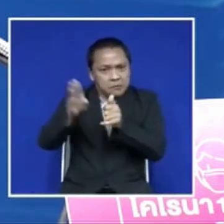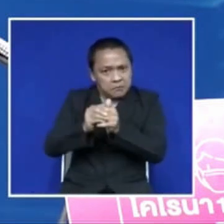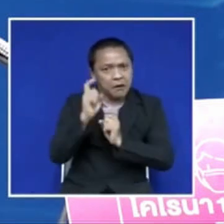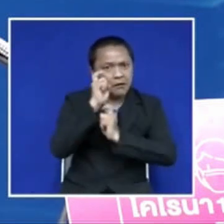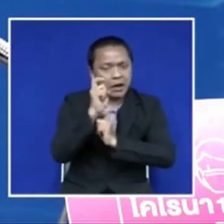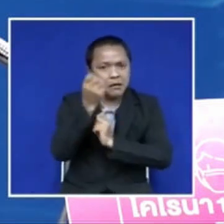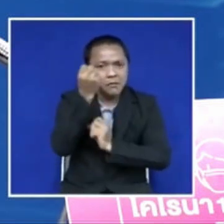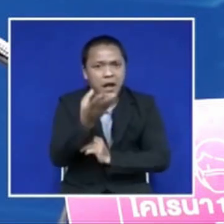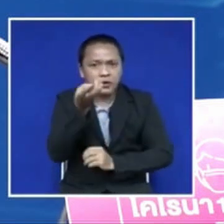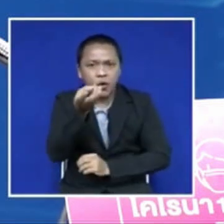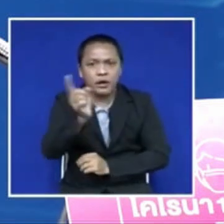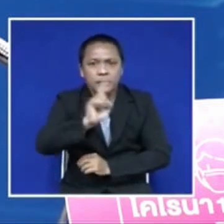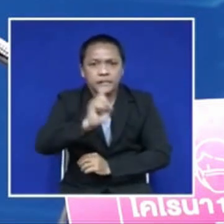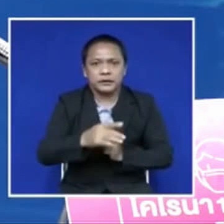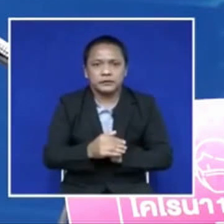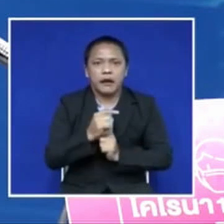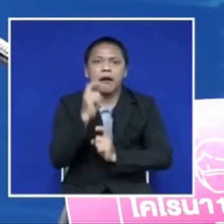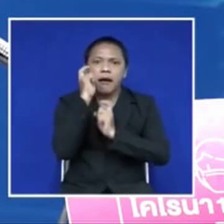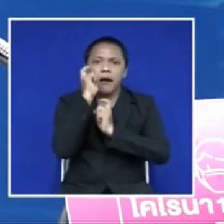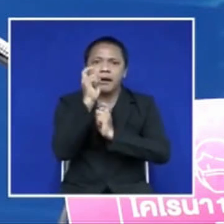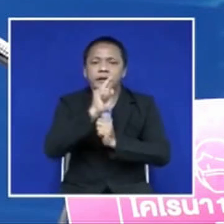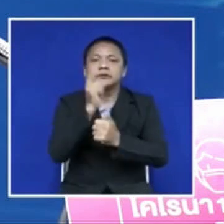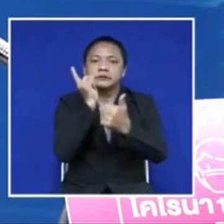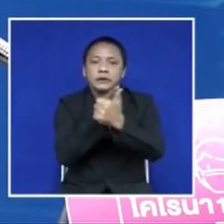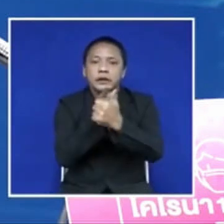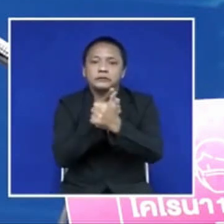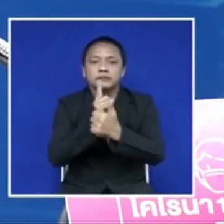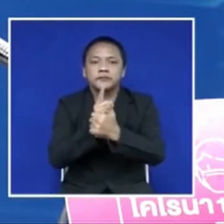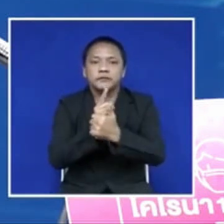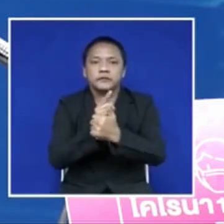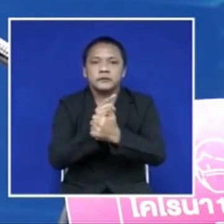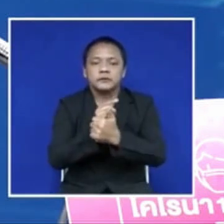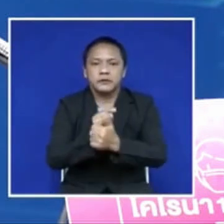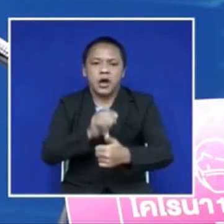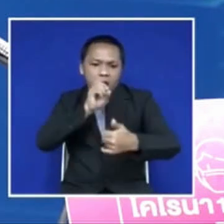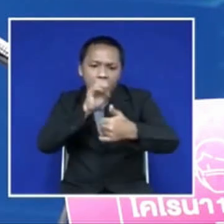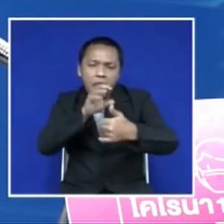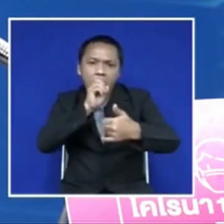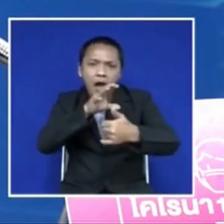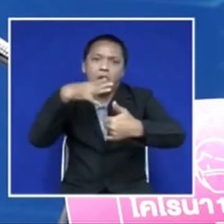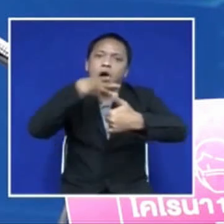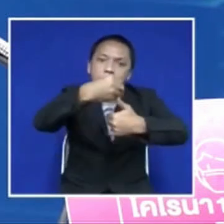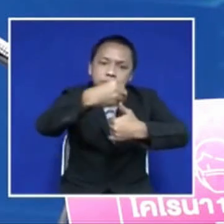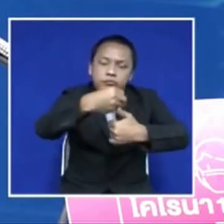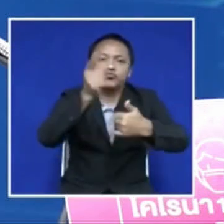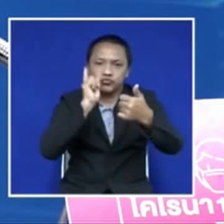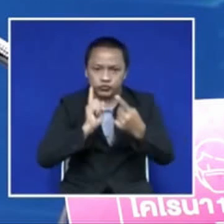รุกในชุมชนอันนี้ก็คือคนที่ยังไม่ได้ปวดเรื่องได้ไปโรงพยาบาลนะคะแต่เขาเอาหน่วยตรวจไปตรวจแล้วก็เจอตรวจ